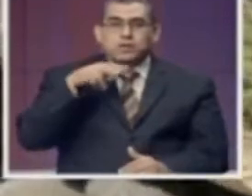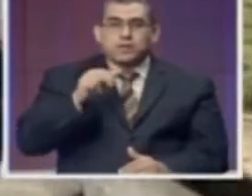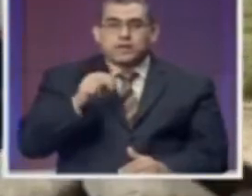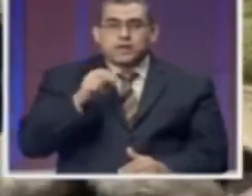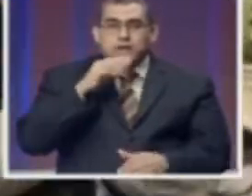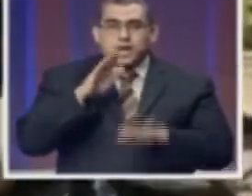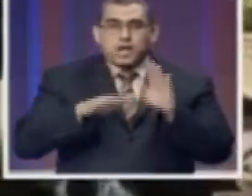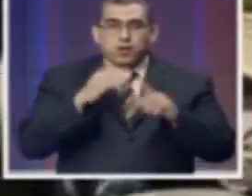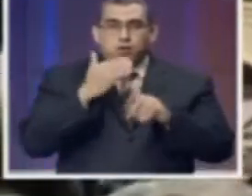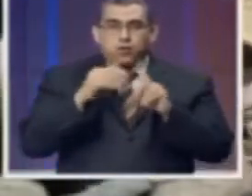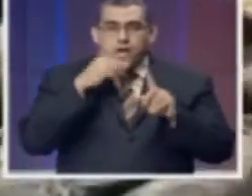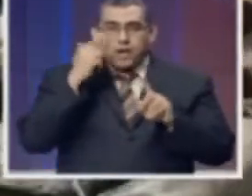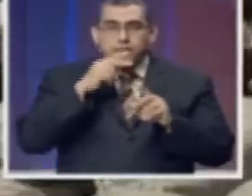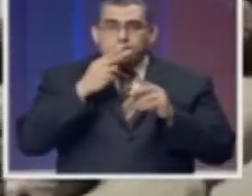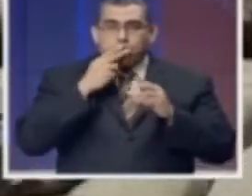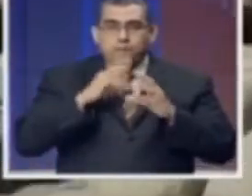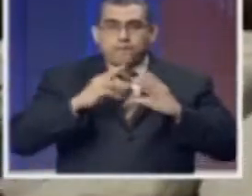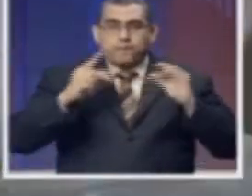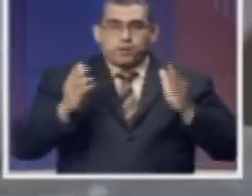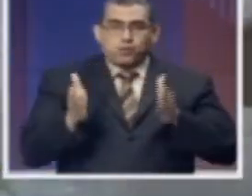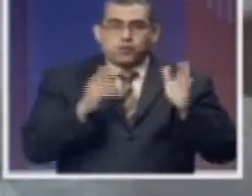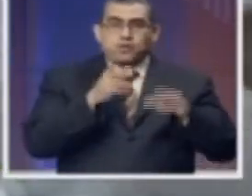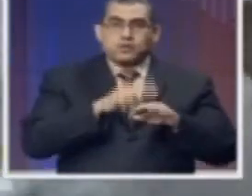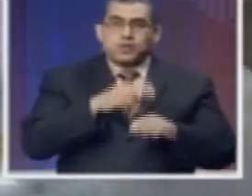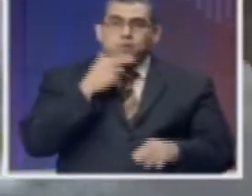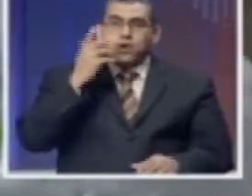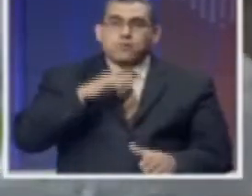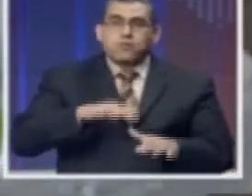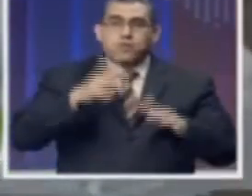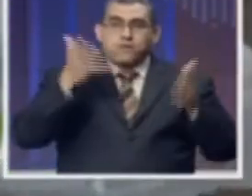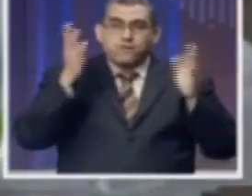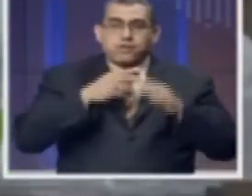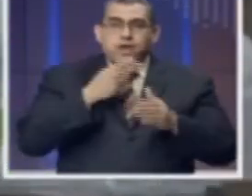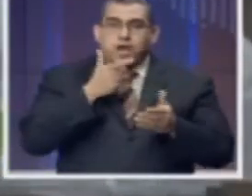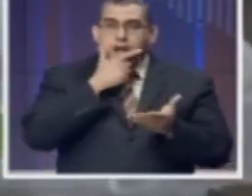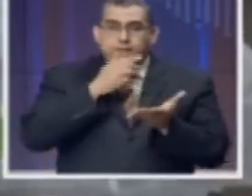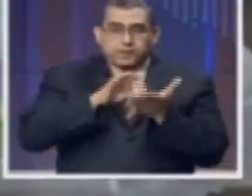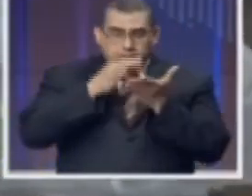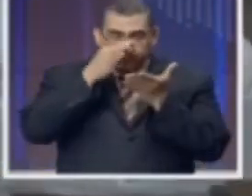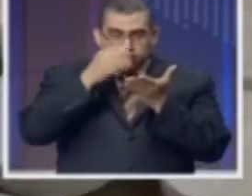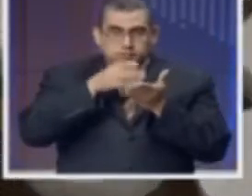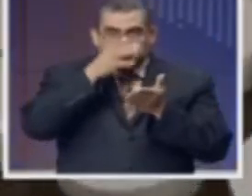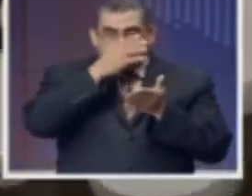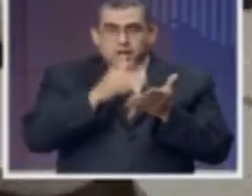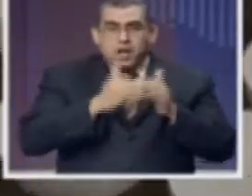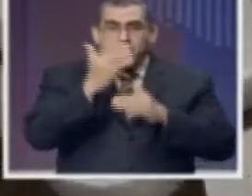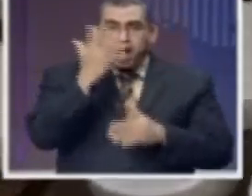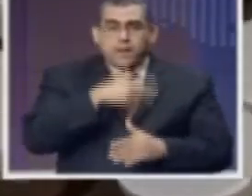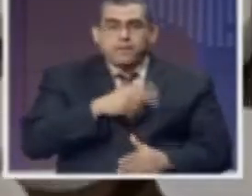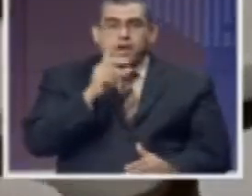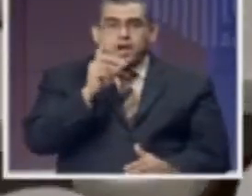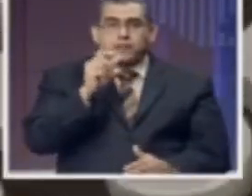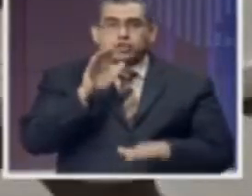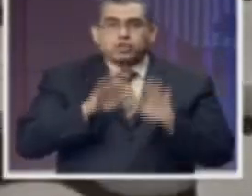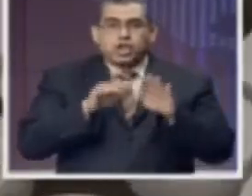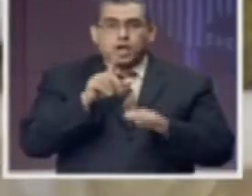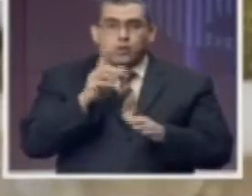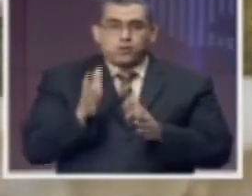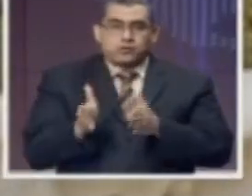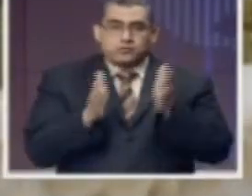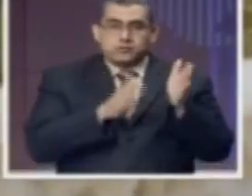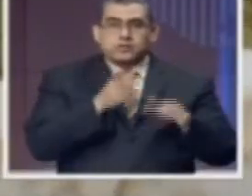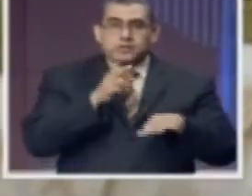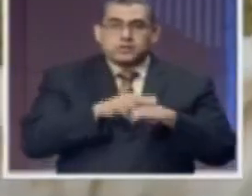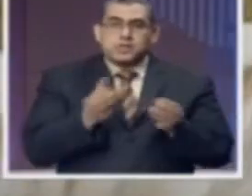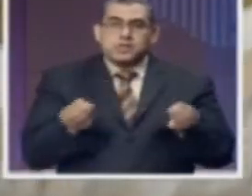384.5 كيلوغرام من نبات البنجو المخدر، وكمية من مخدر الهروين وزنت أكثر من 25 كيلوغرام،